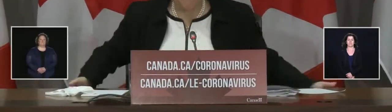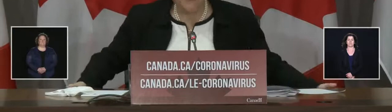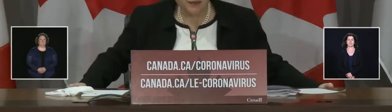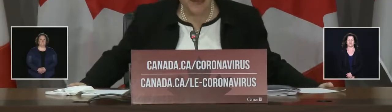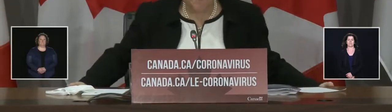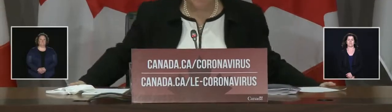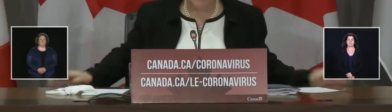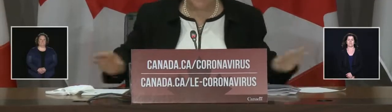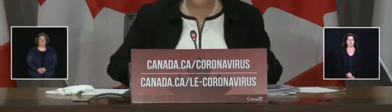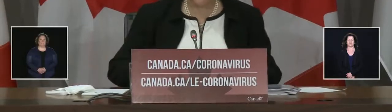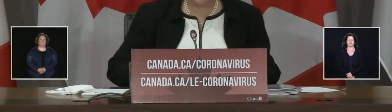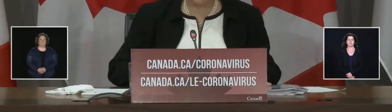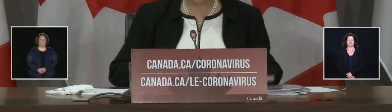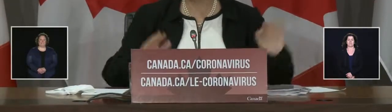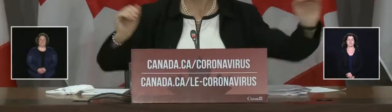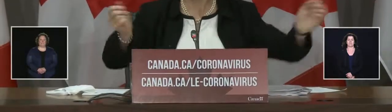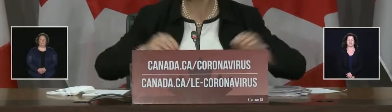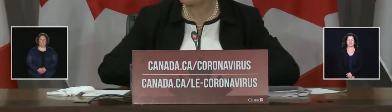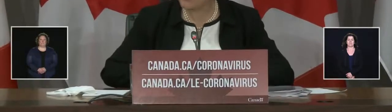OK.